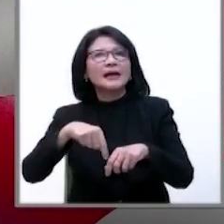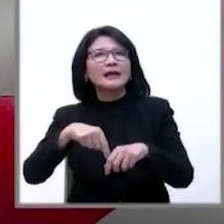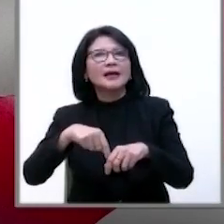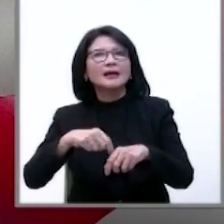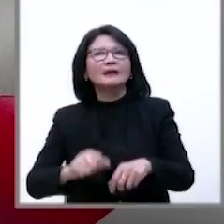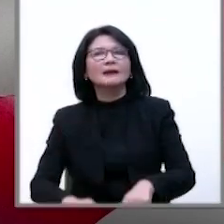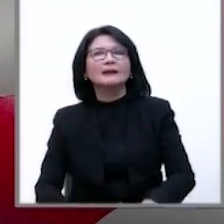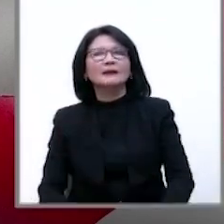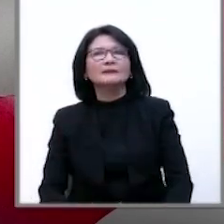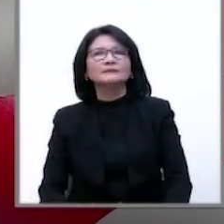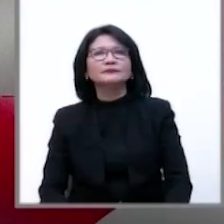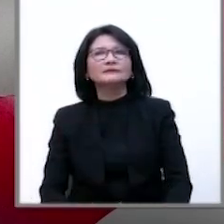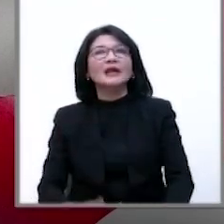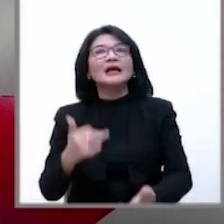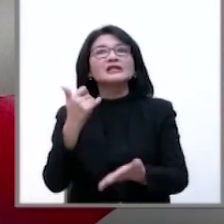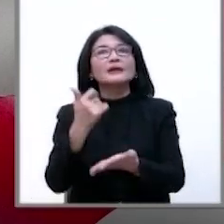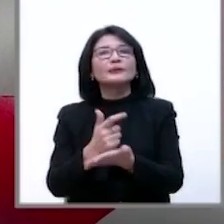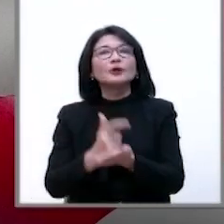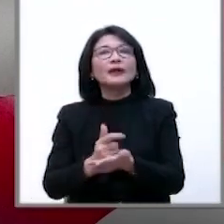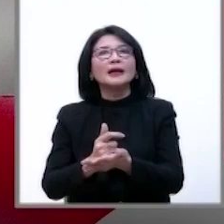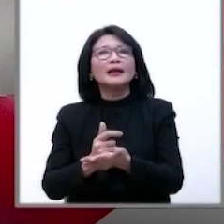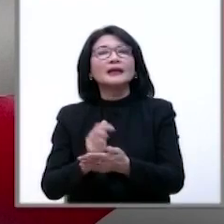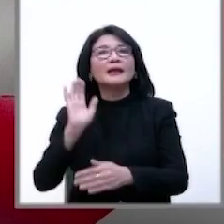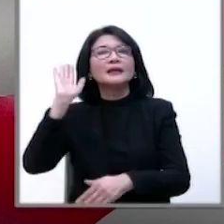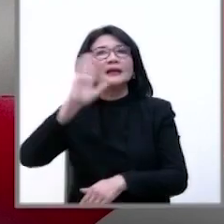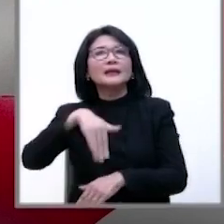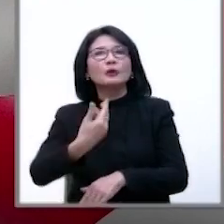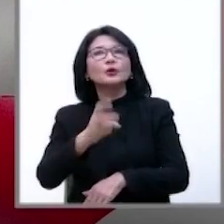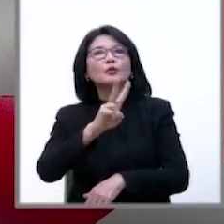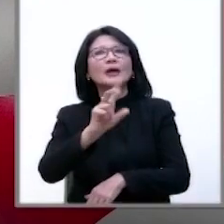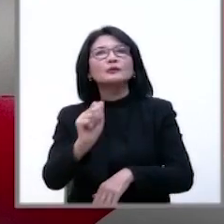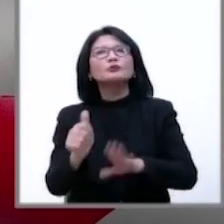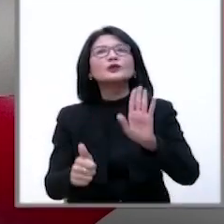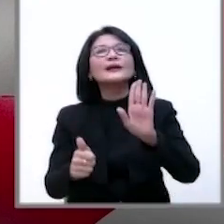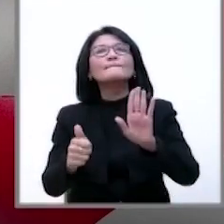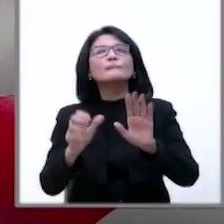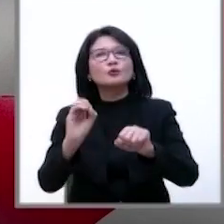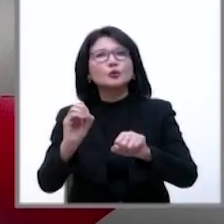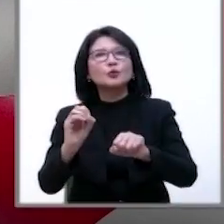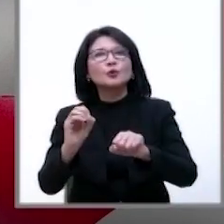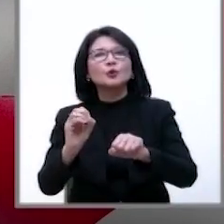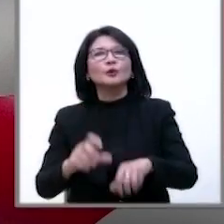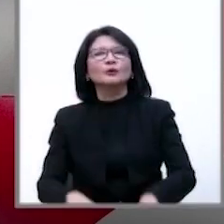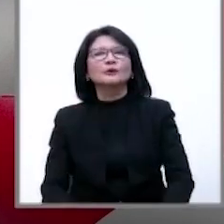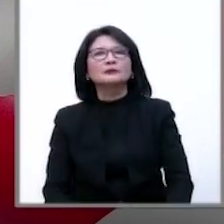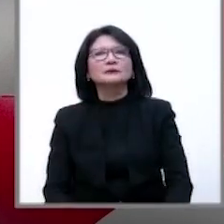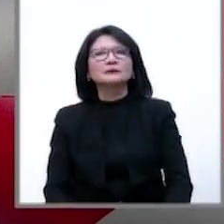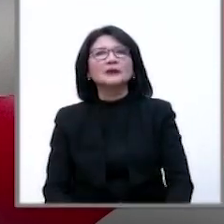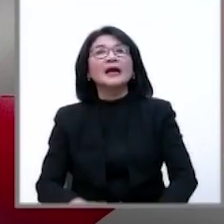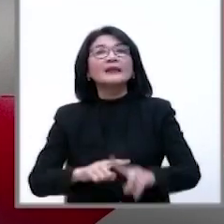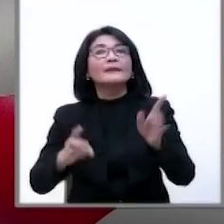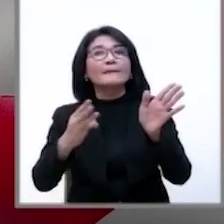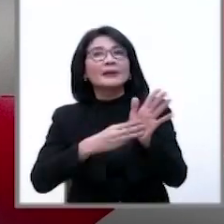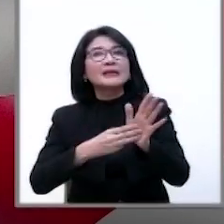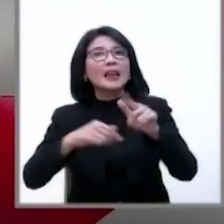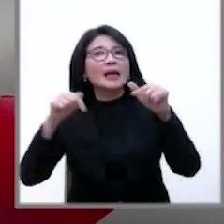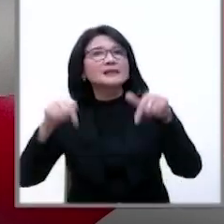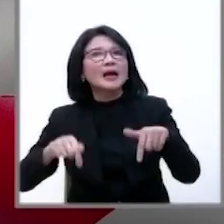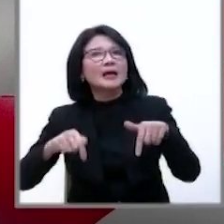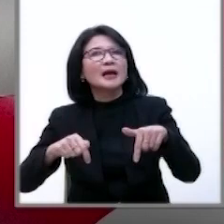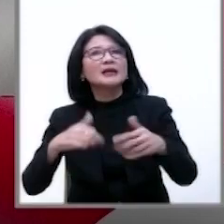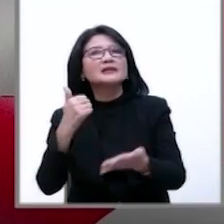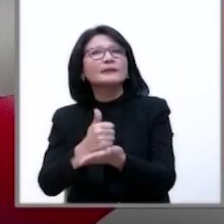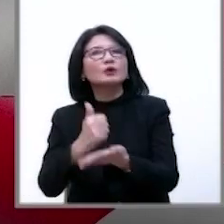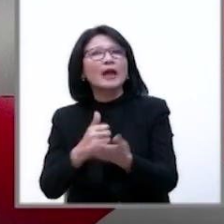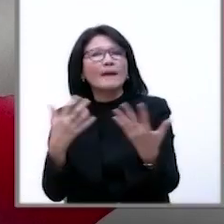bersih itu sebenarnya nanti tahun 2060 masih jauh waktunya tapi masalah yang kita lihat itu